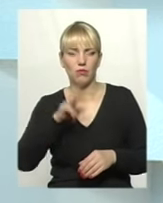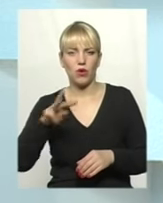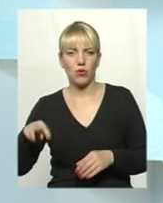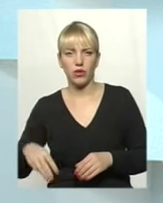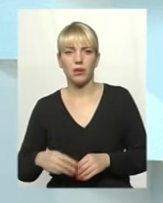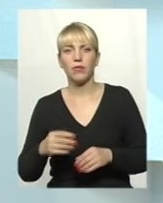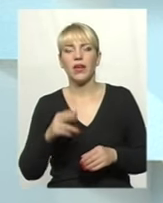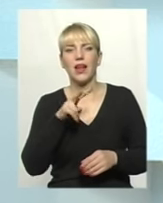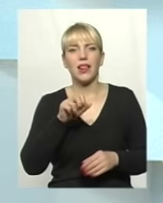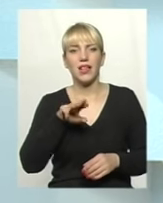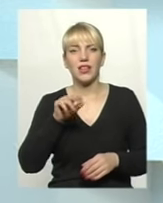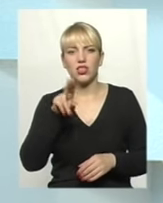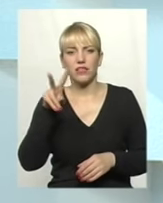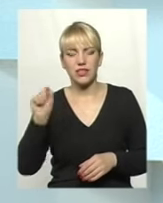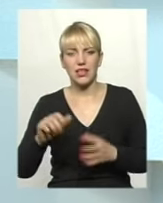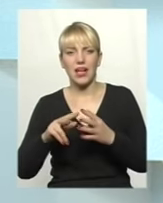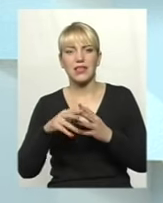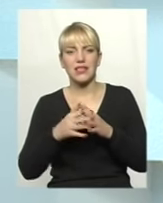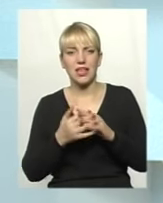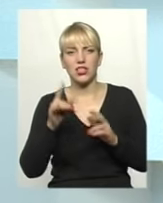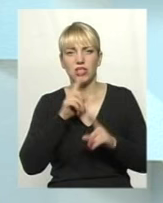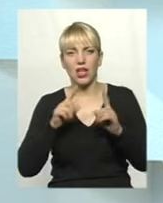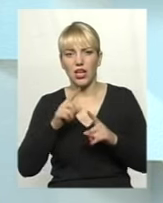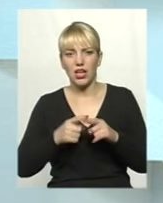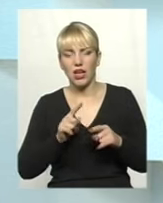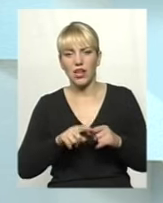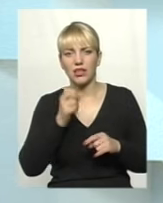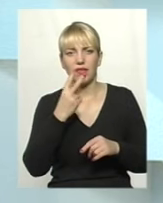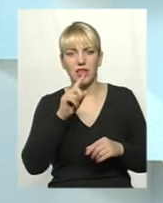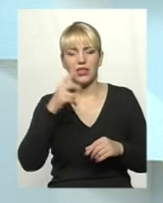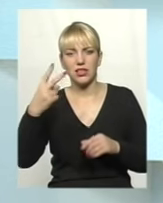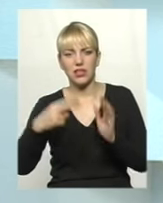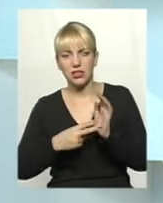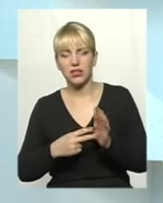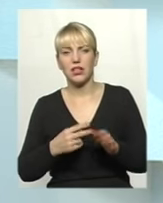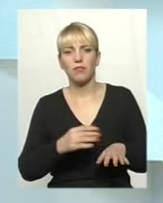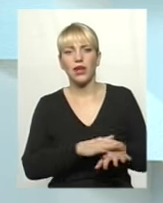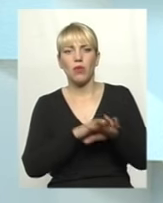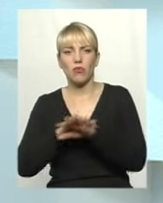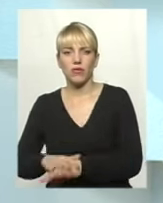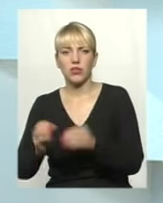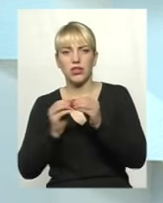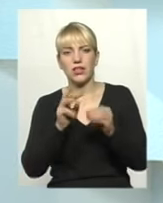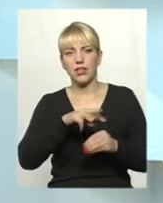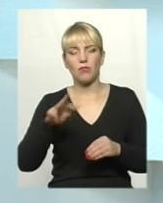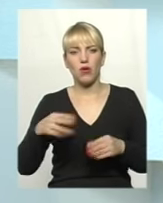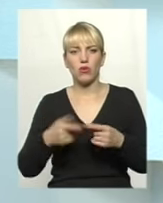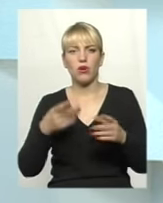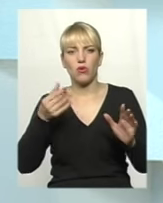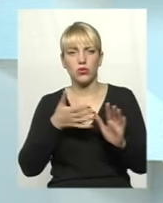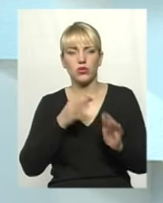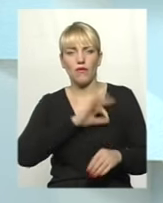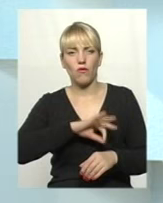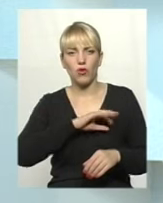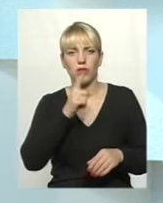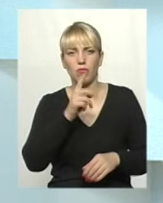54,1%. Летичівська селищна, 12,7 мільйонів, профінансовано майже 10 мільйонів, освоєно 1,3 мільйона